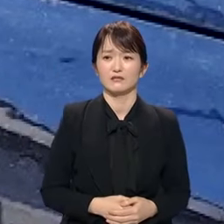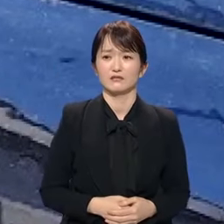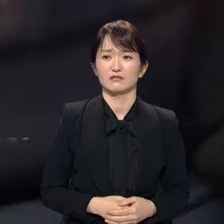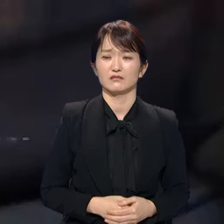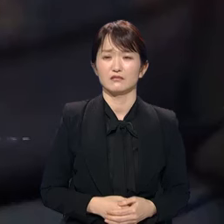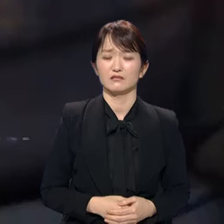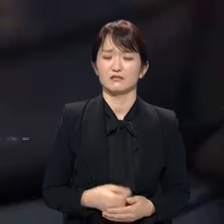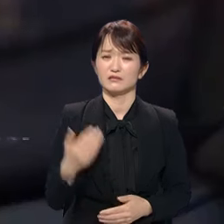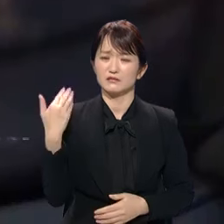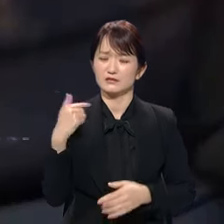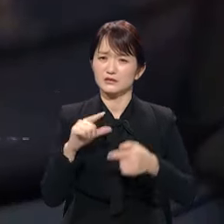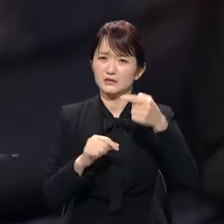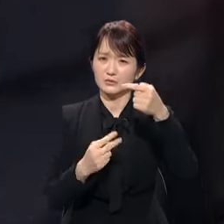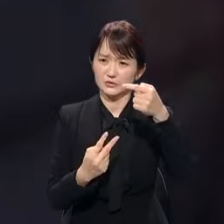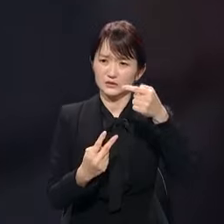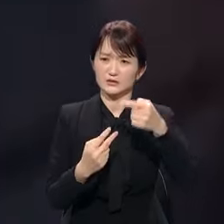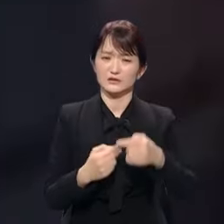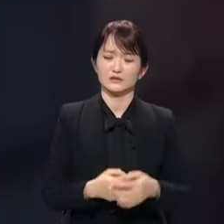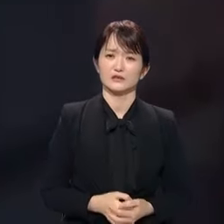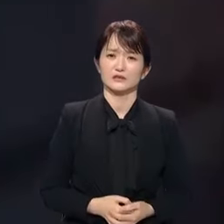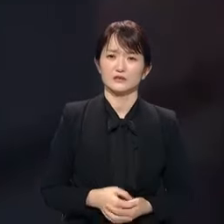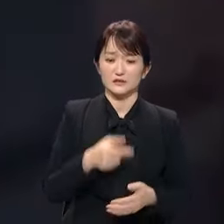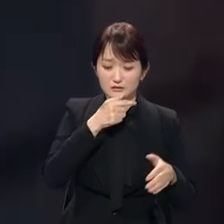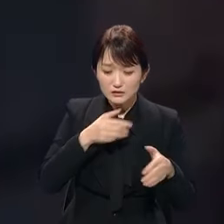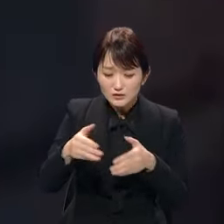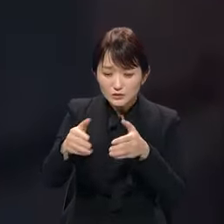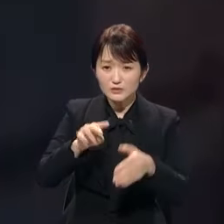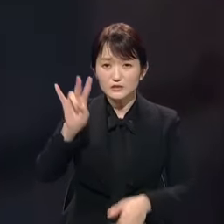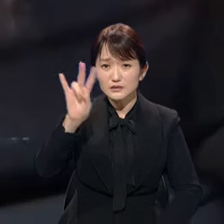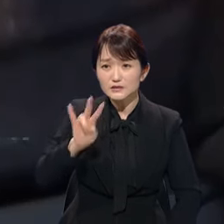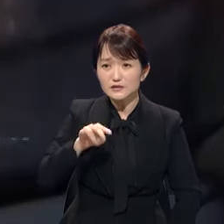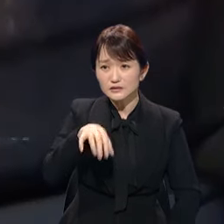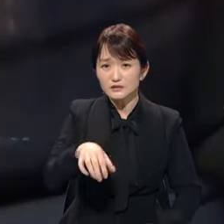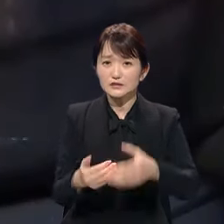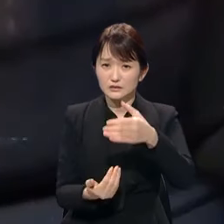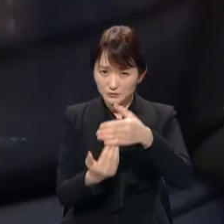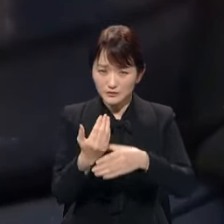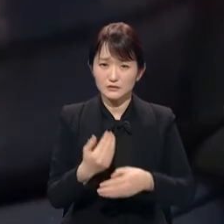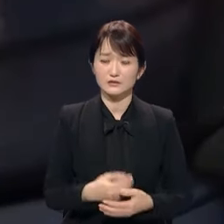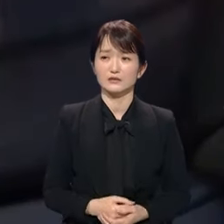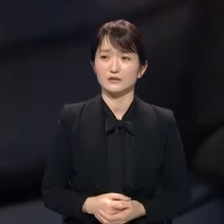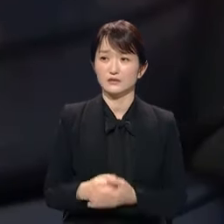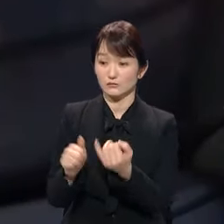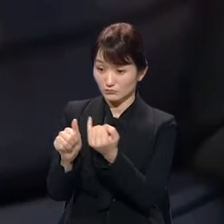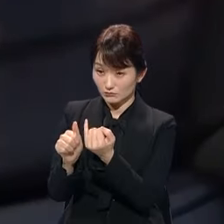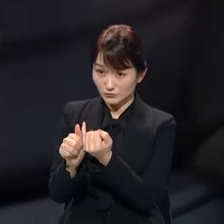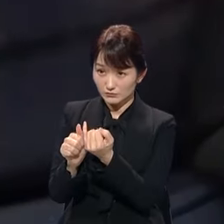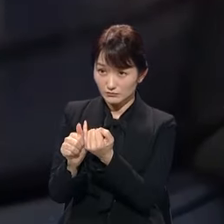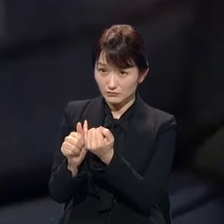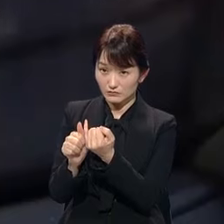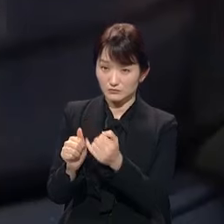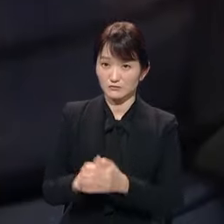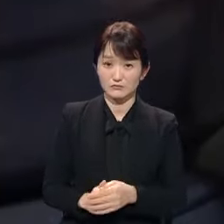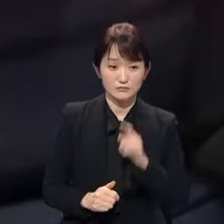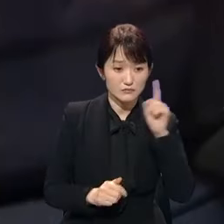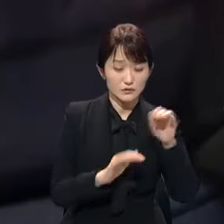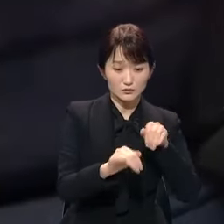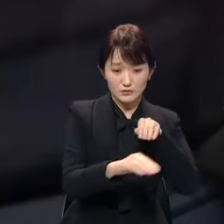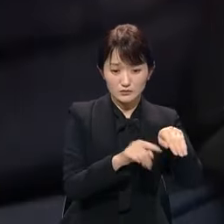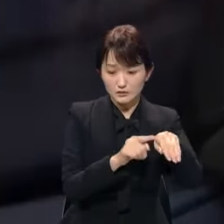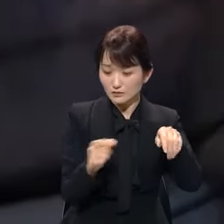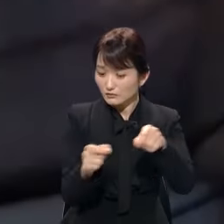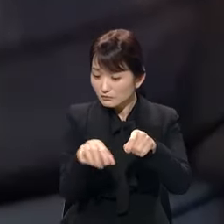자, 지난 1월 2일에 있었던 일인데요. 경기도 시흥시에서 발생한 사건입니다. 한 부부가 제보자 차량에서 지금